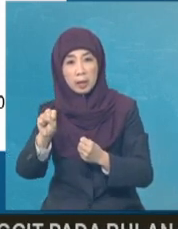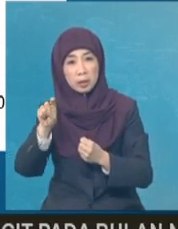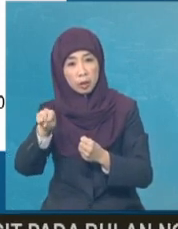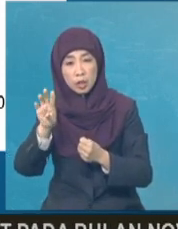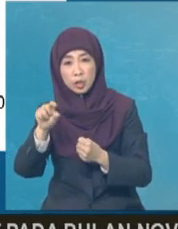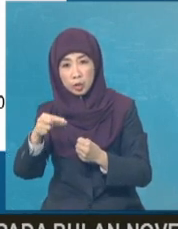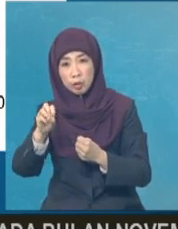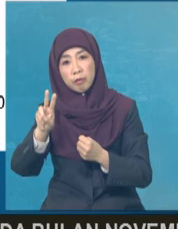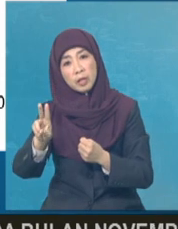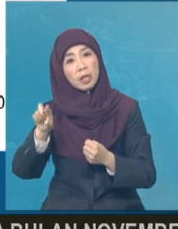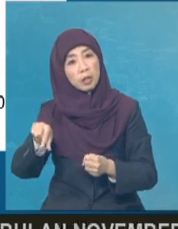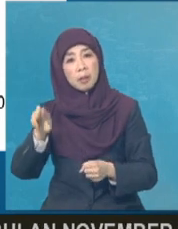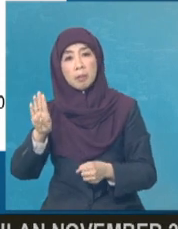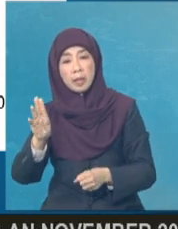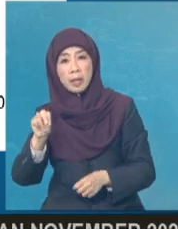www.jysk.co.id